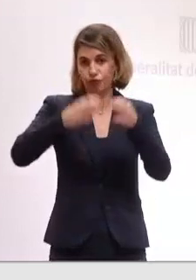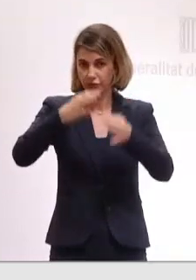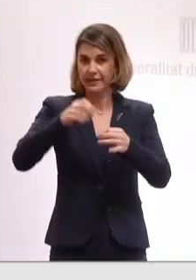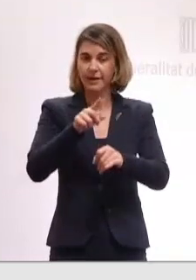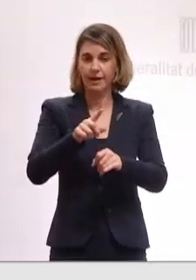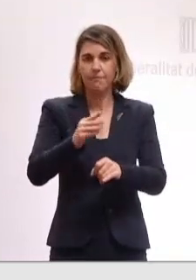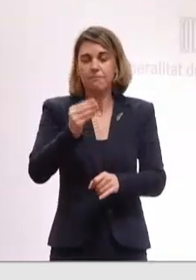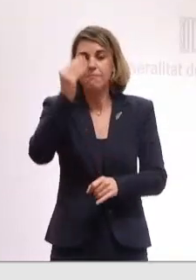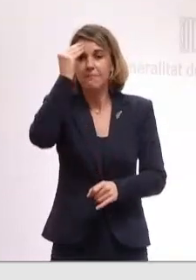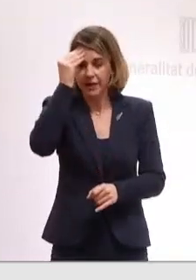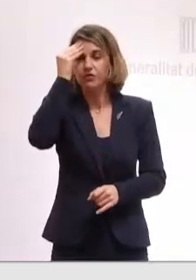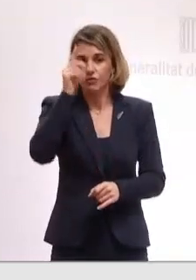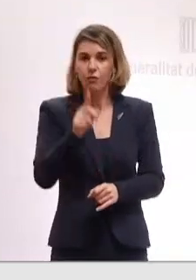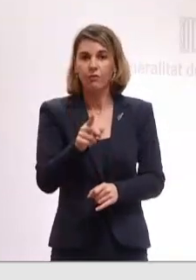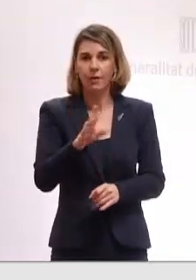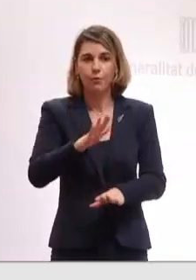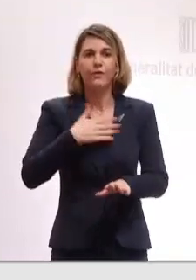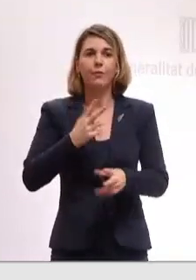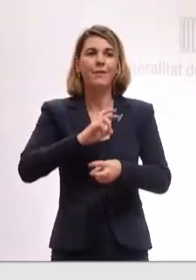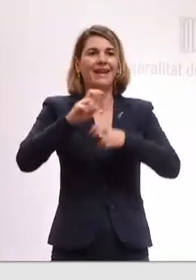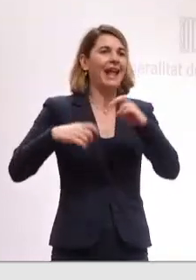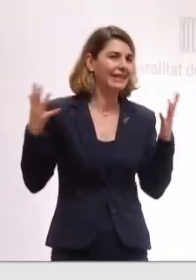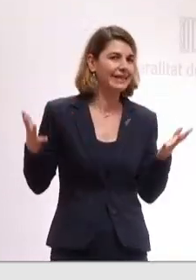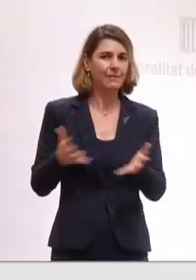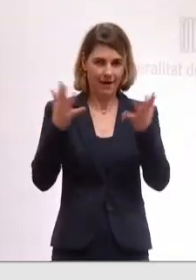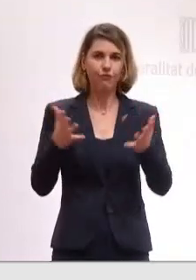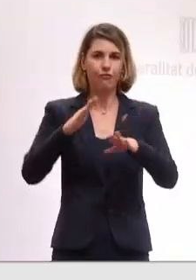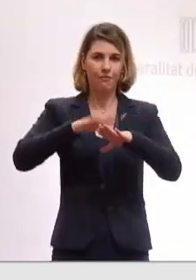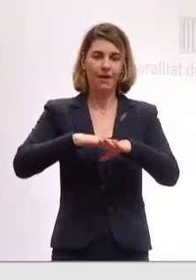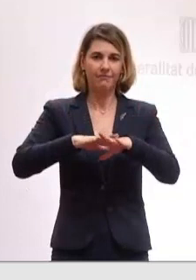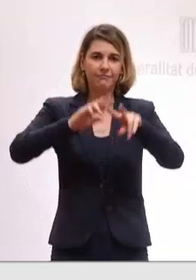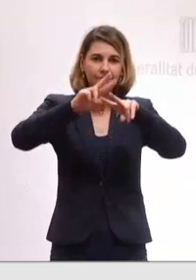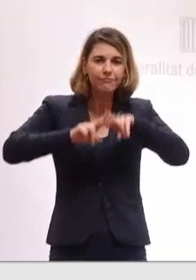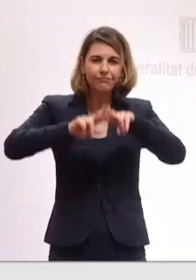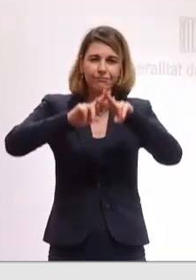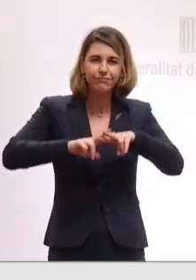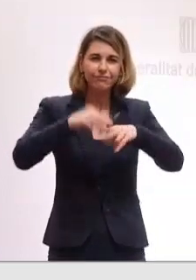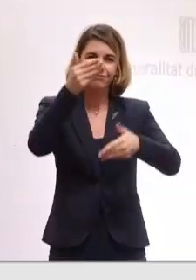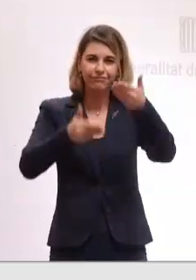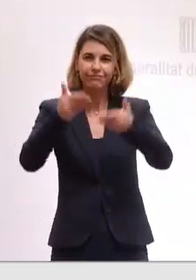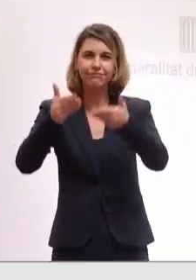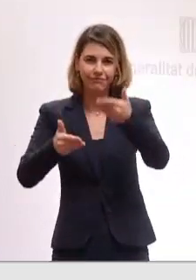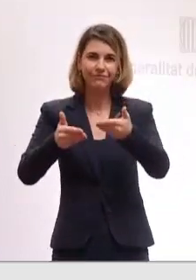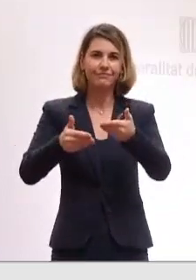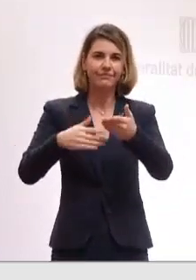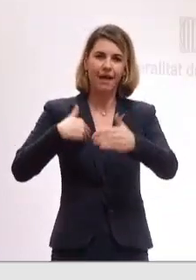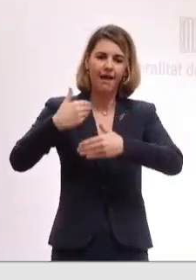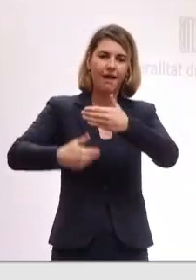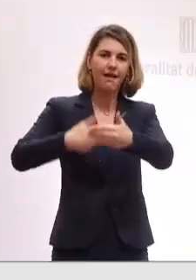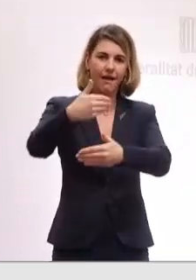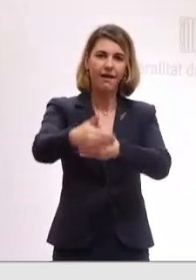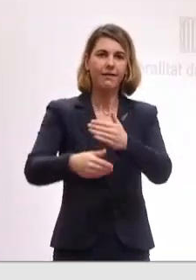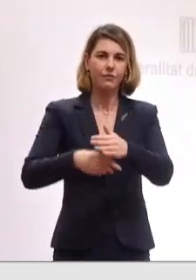la modèstia, que seria bo reactivar-lo per produir aquest tipus de balanç d'avaluació periòdica